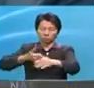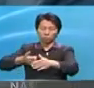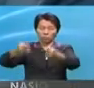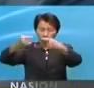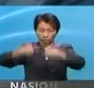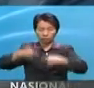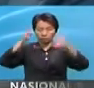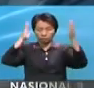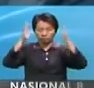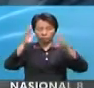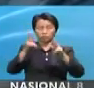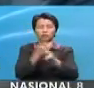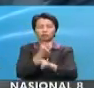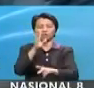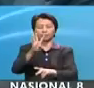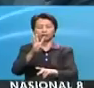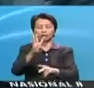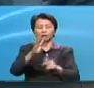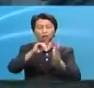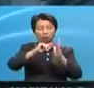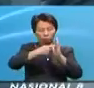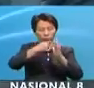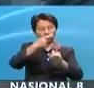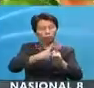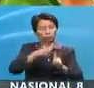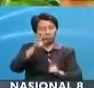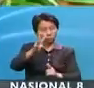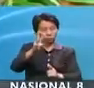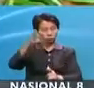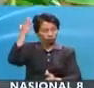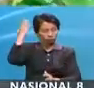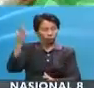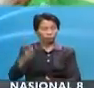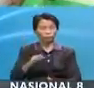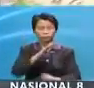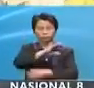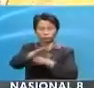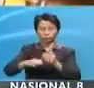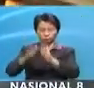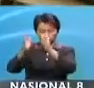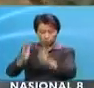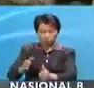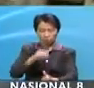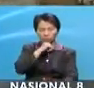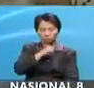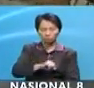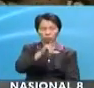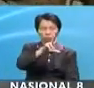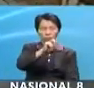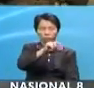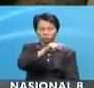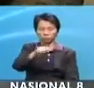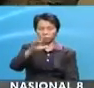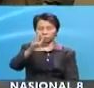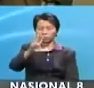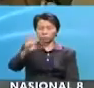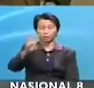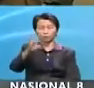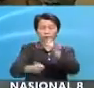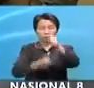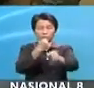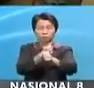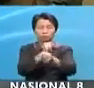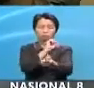ini adalah kali yang keempat, bermula pada bulan Jun yang lalu. Kesemua suspek yang berusia antara 30 hingga 54